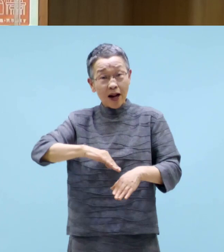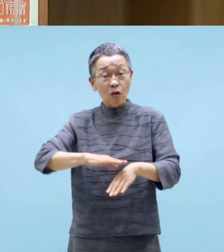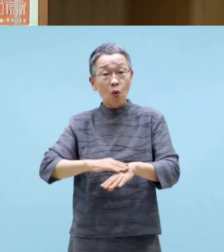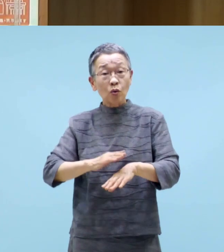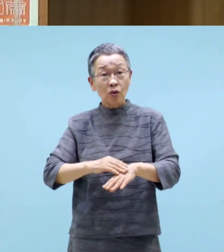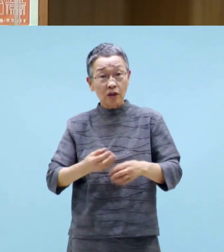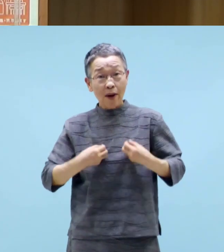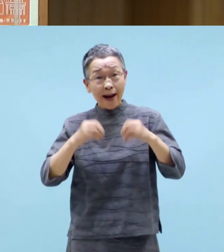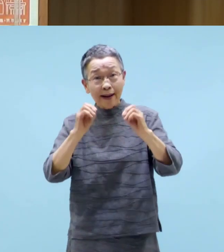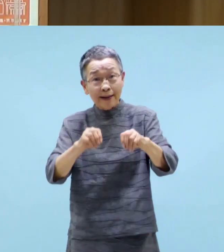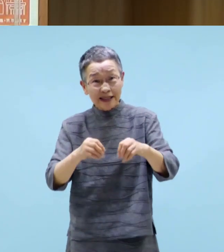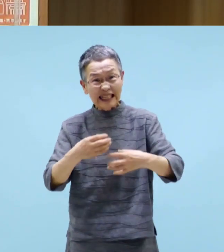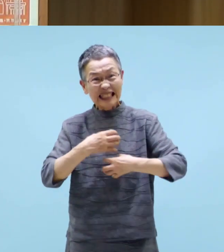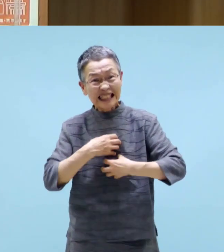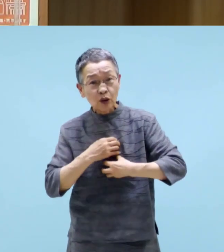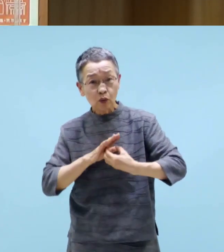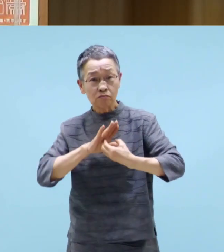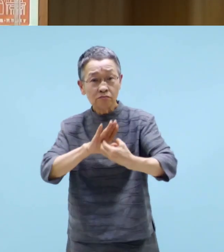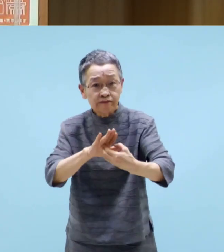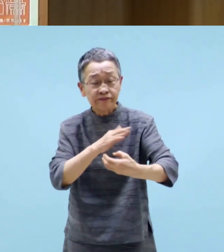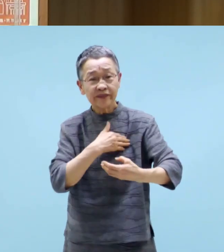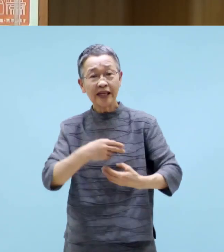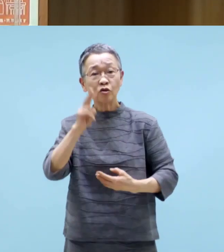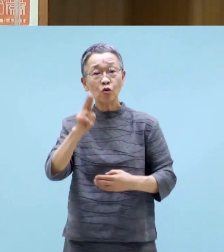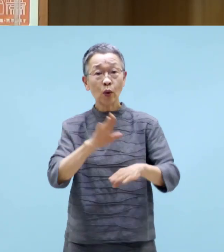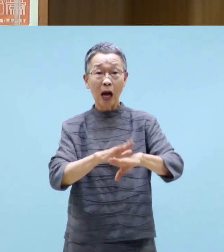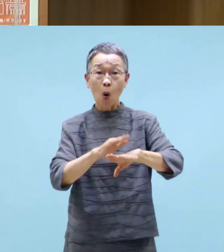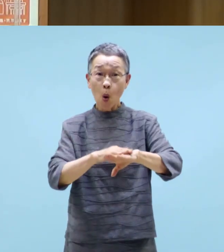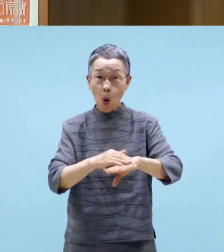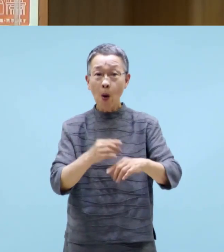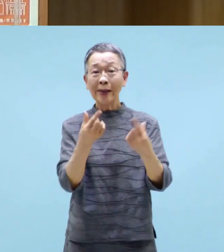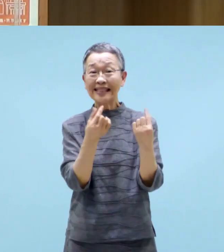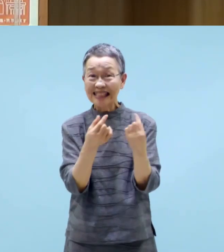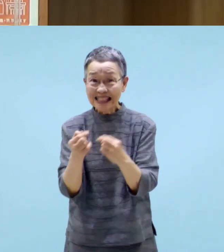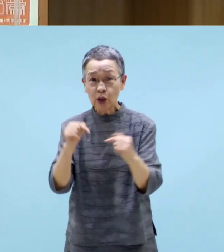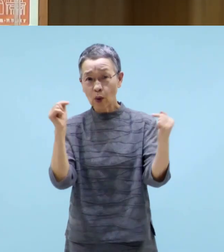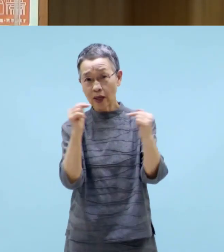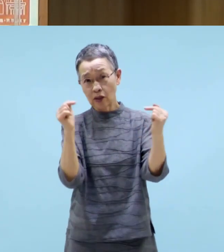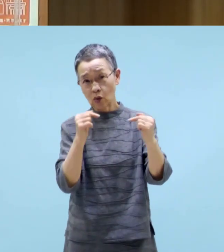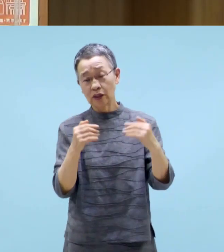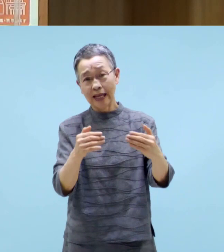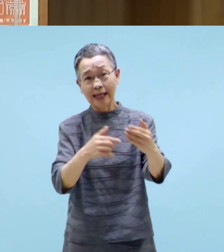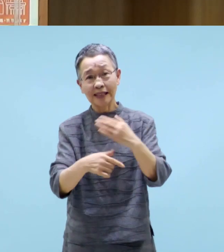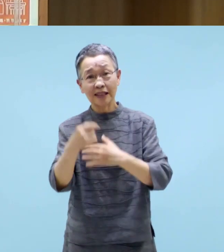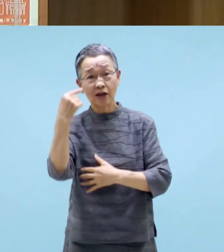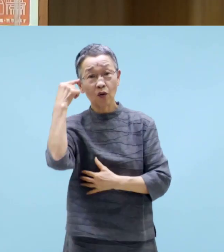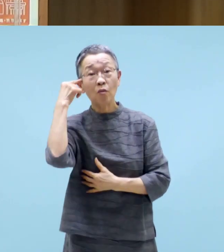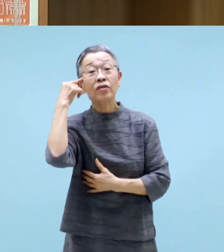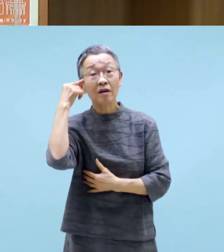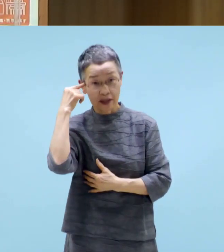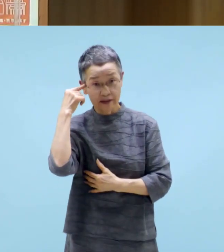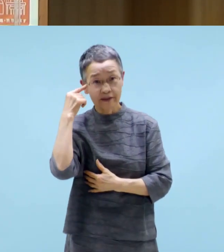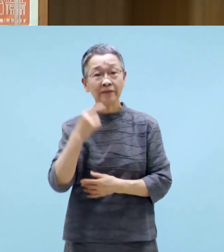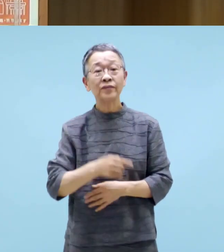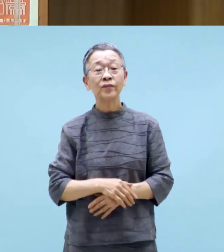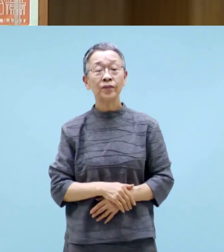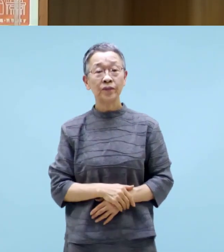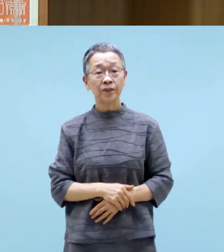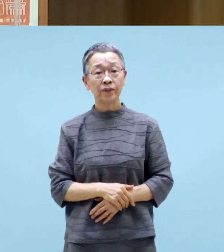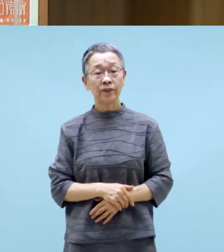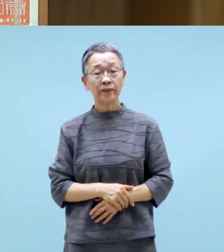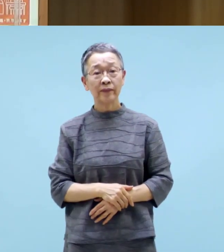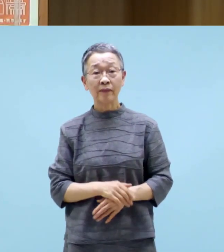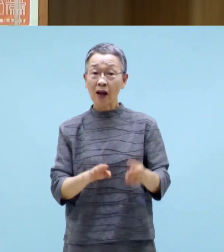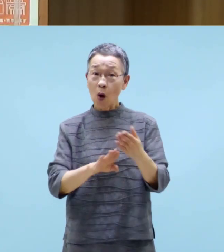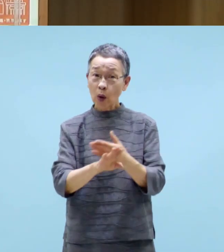染リスクを回避できるような対策についてしっかり検討していきたいというふうに思います。 よろしいでしょうか。他